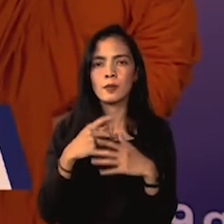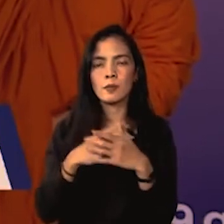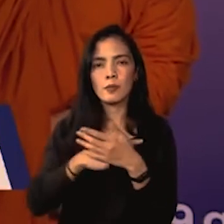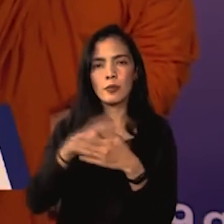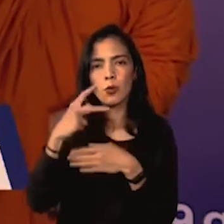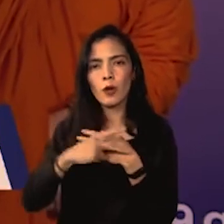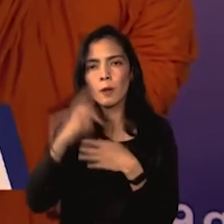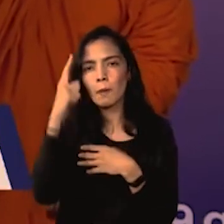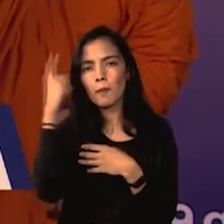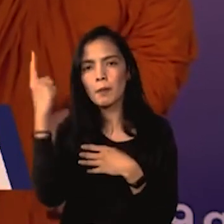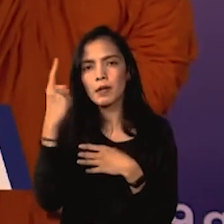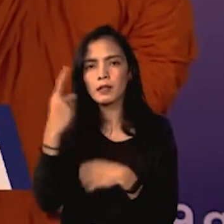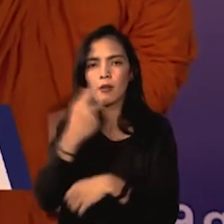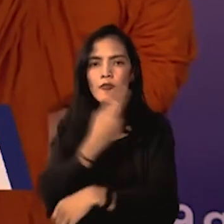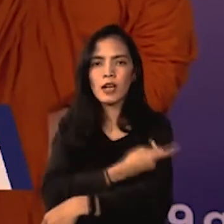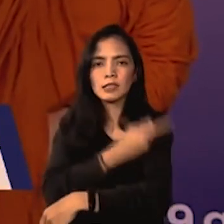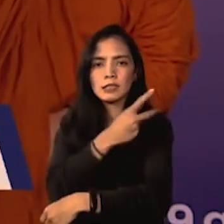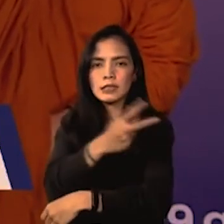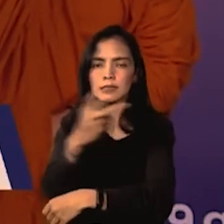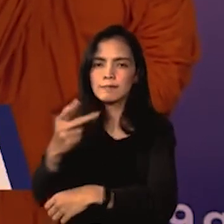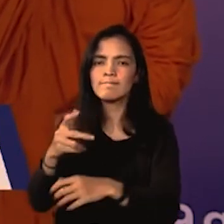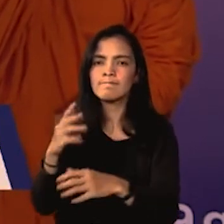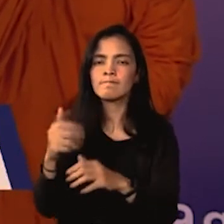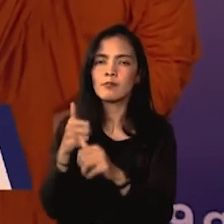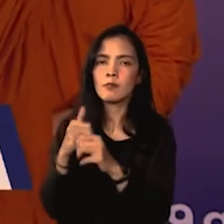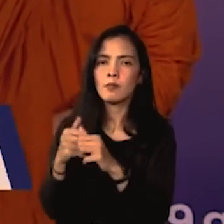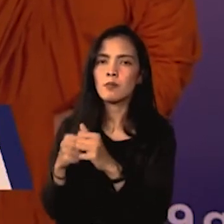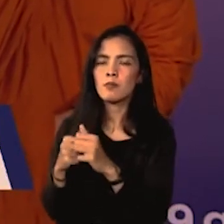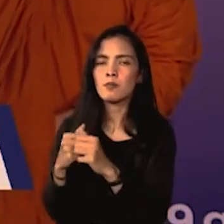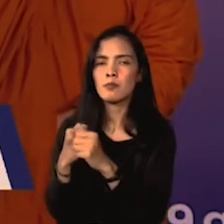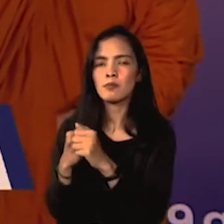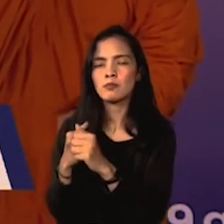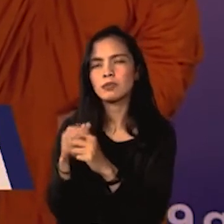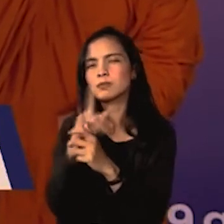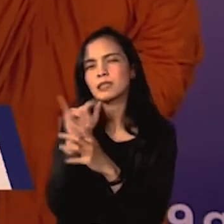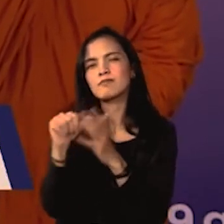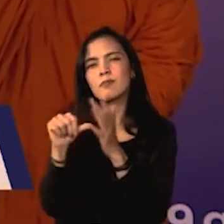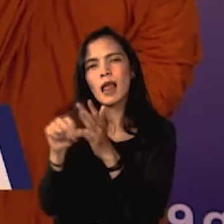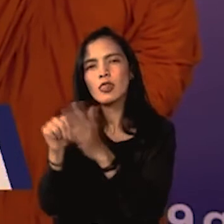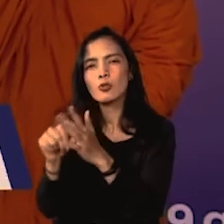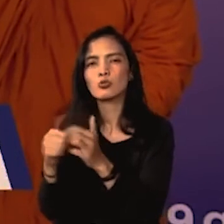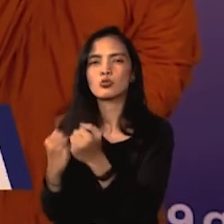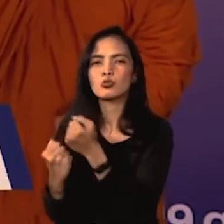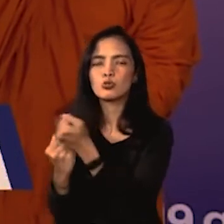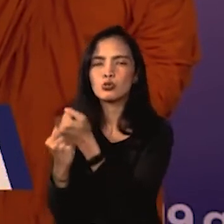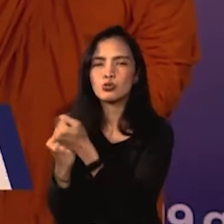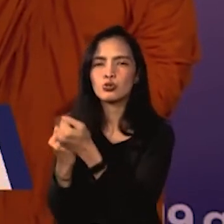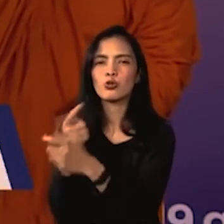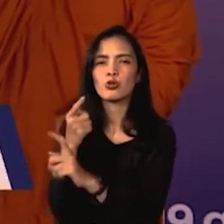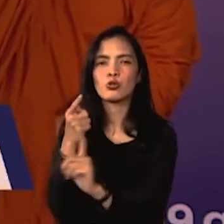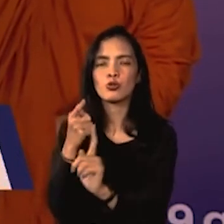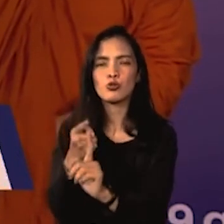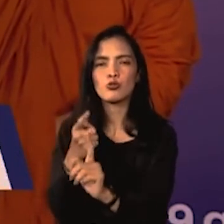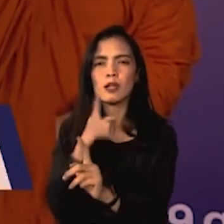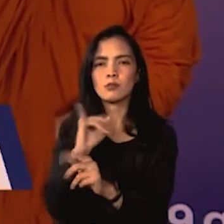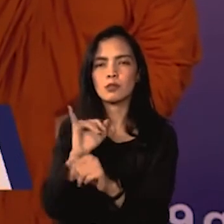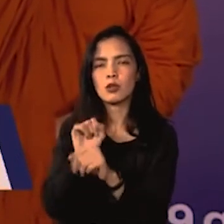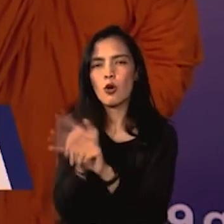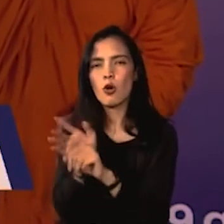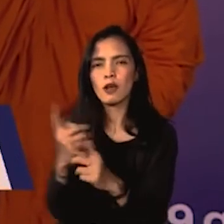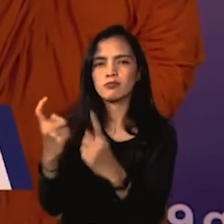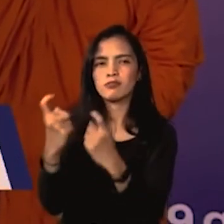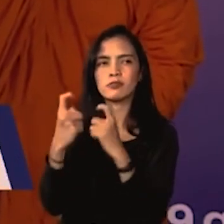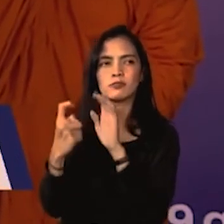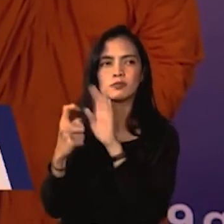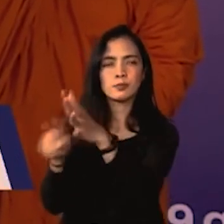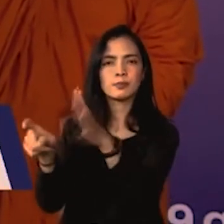mensukseskan vaksinasi COVID-19 ini agar kita semua terhindar dari COVID-19